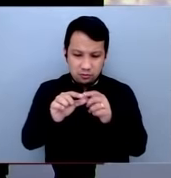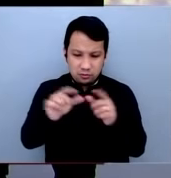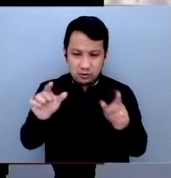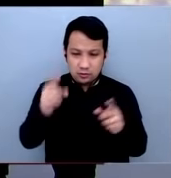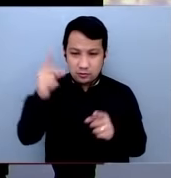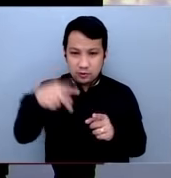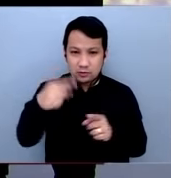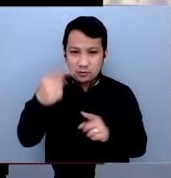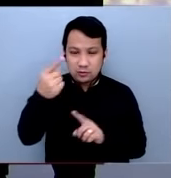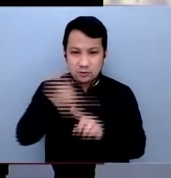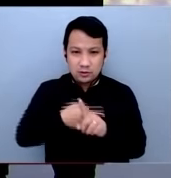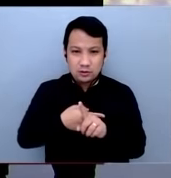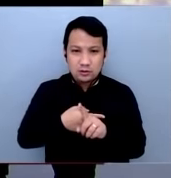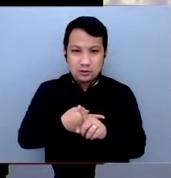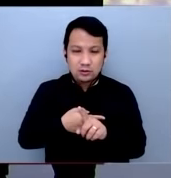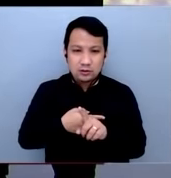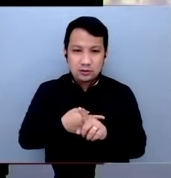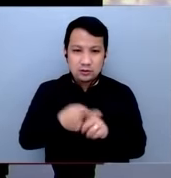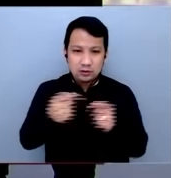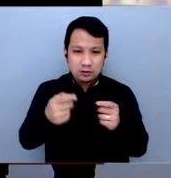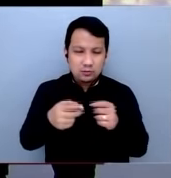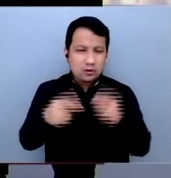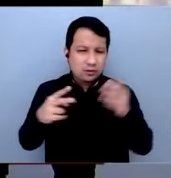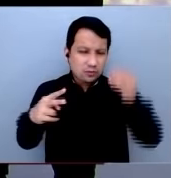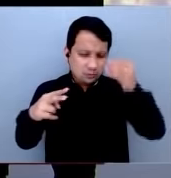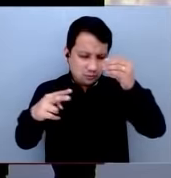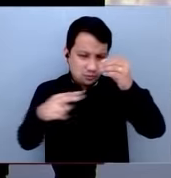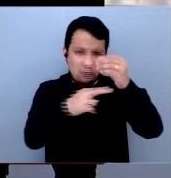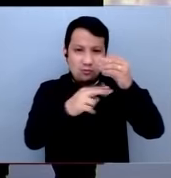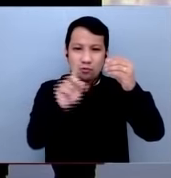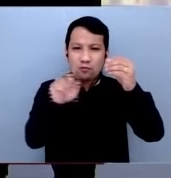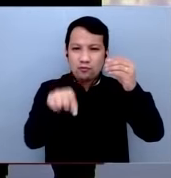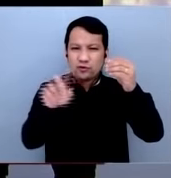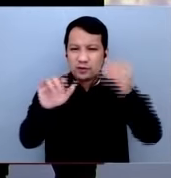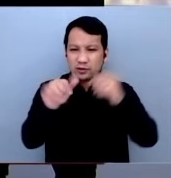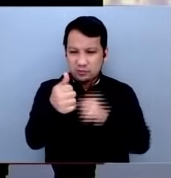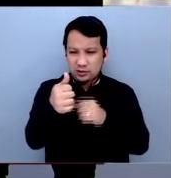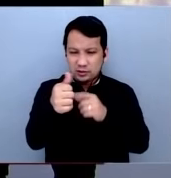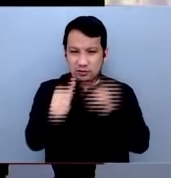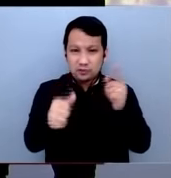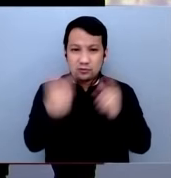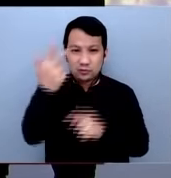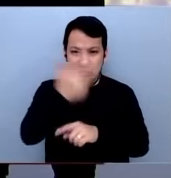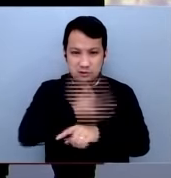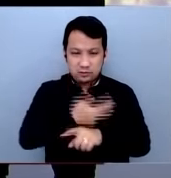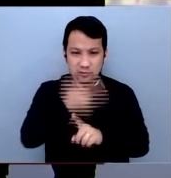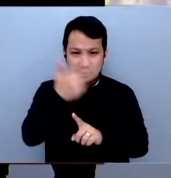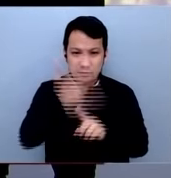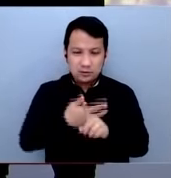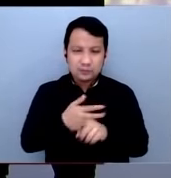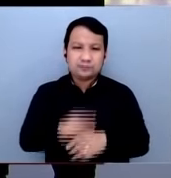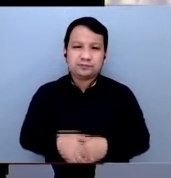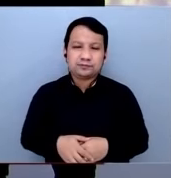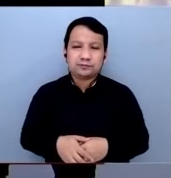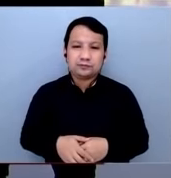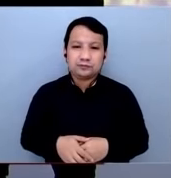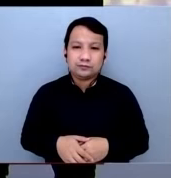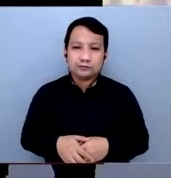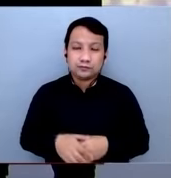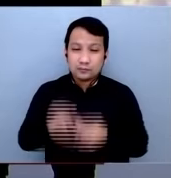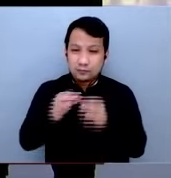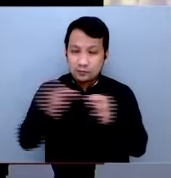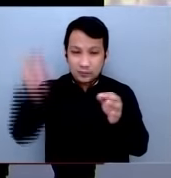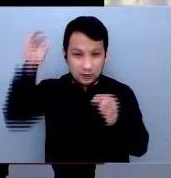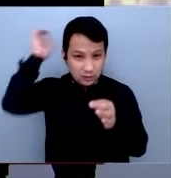buwan, puputol ang medtech ng 1 kalahating pulgada para po sa 3 buwan. Ang droga kasi pumapasok sa loob ng